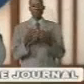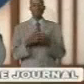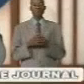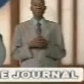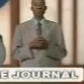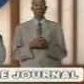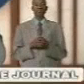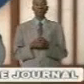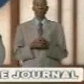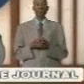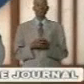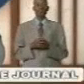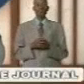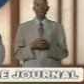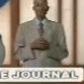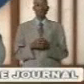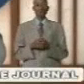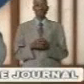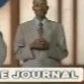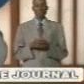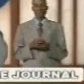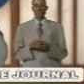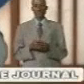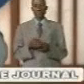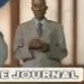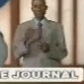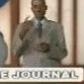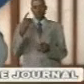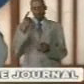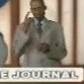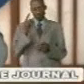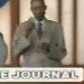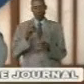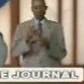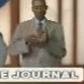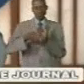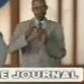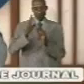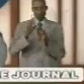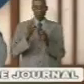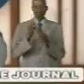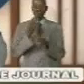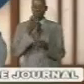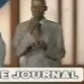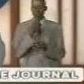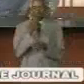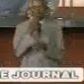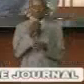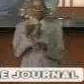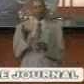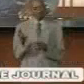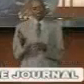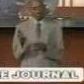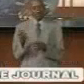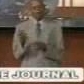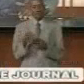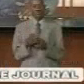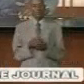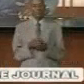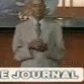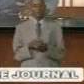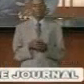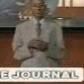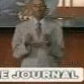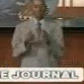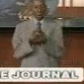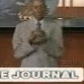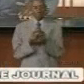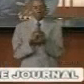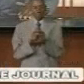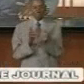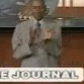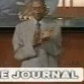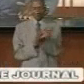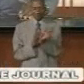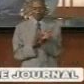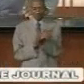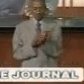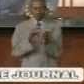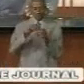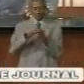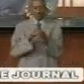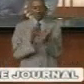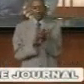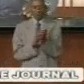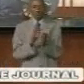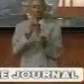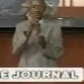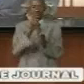ce reportage. L'effervescence autour du 14e sommet de la francophonie gagne même le bleu blanc. Les écoliers de l'école de la liberté à Massina